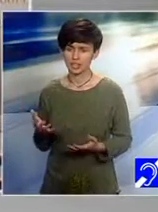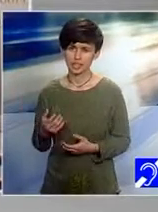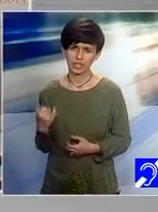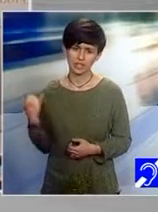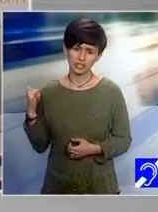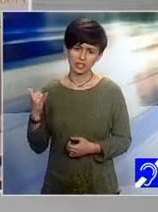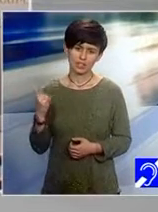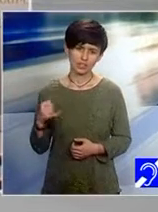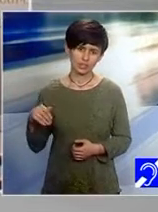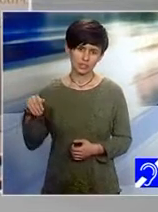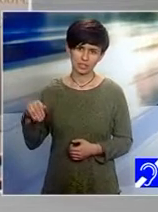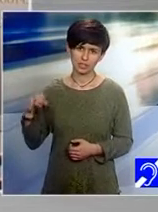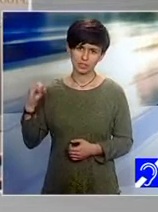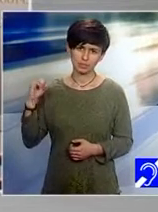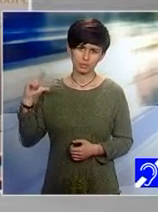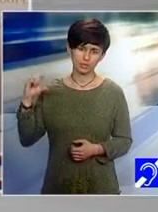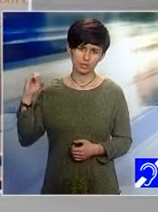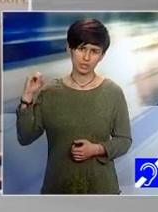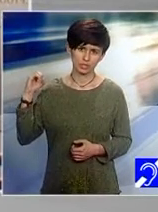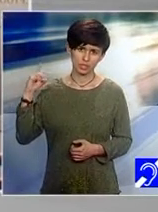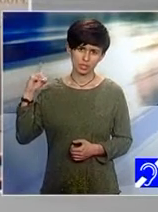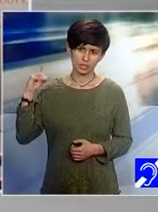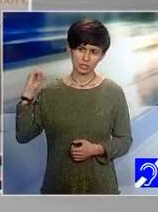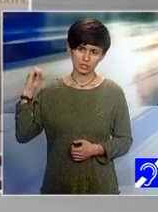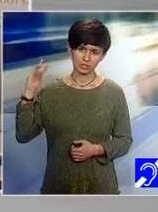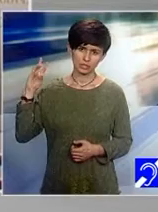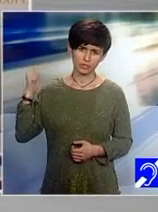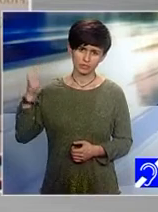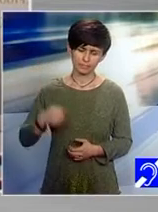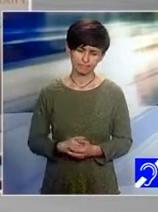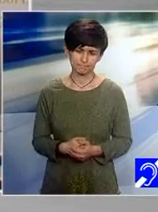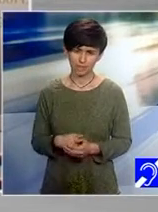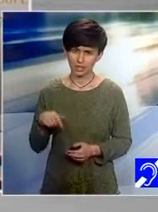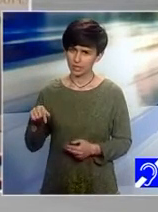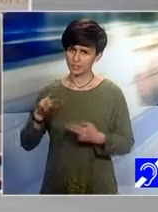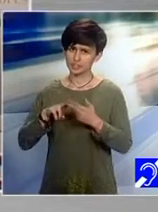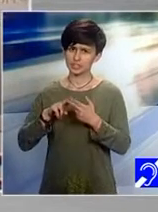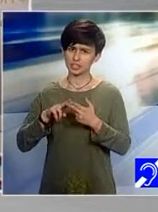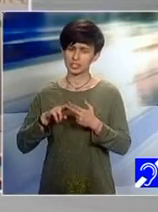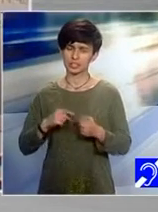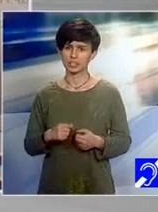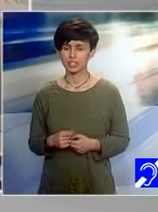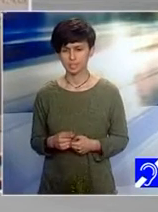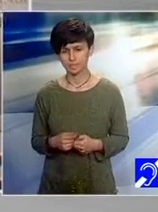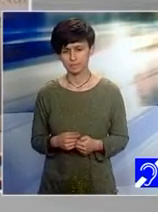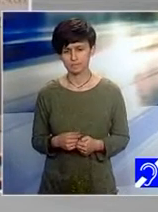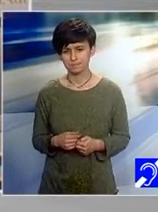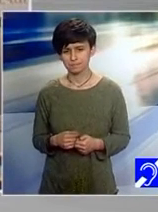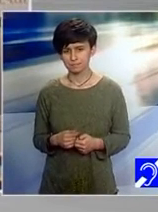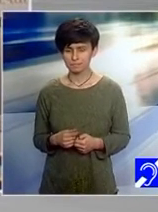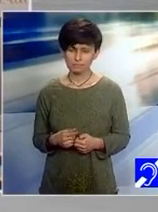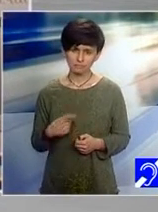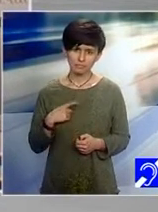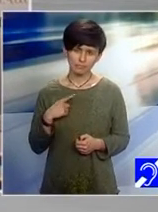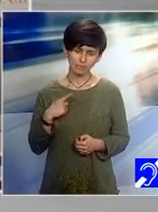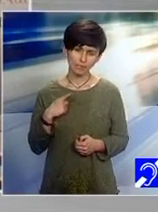o mică paranteză. Da, aceste întâlniri, cum a fost și cea de la Dumbrăveni de această dată și cum a spus și Ana foarte bine, este